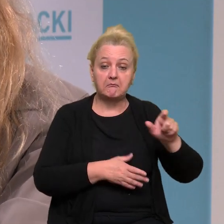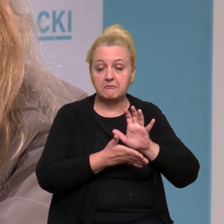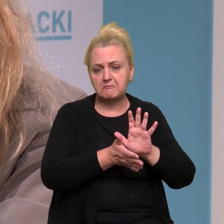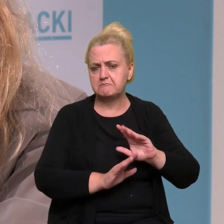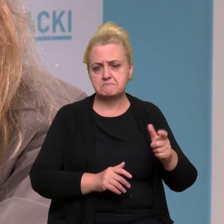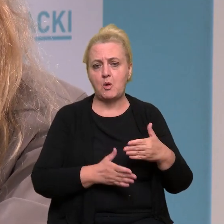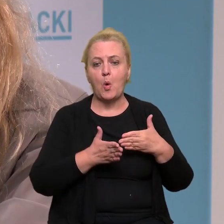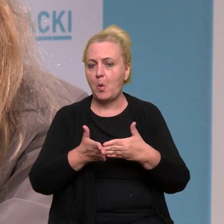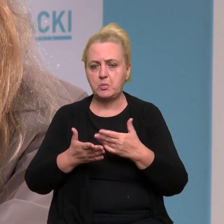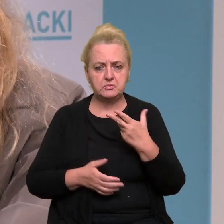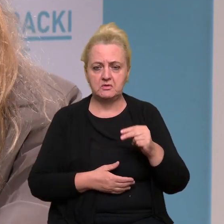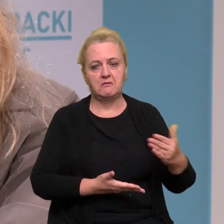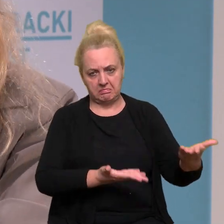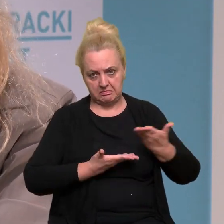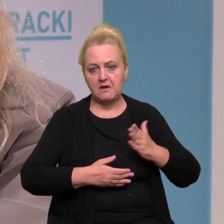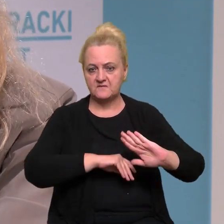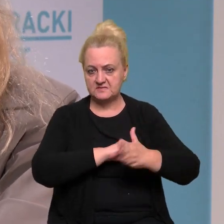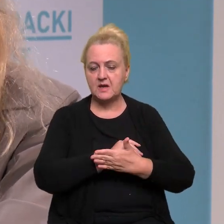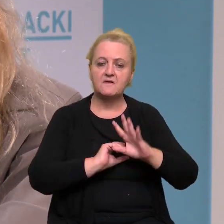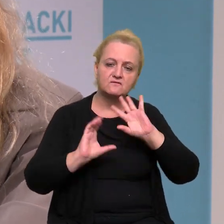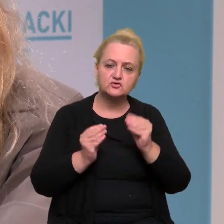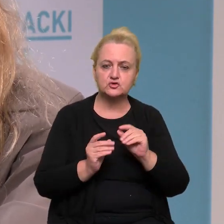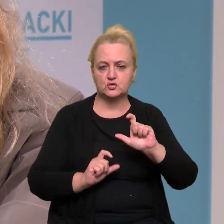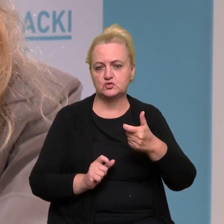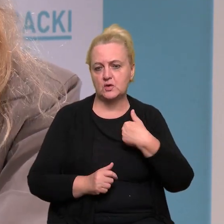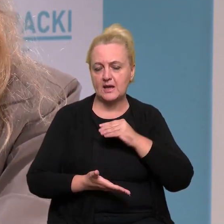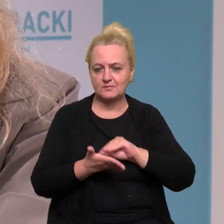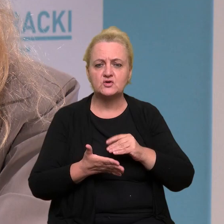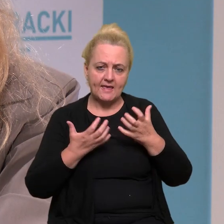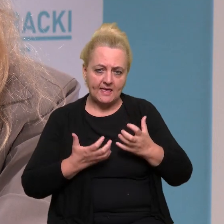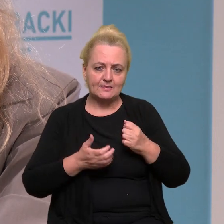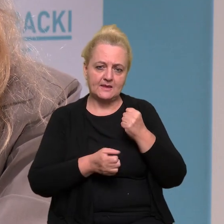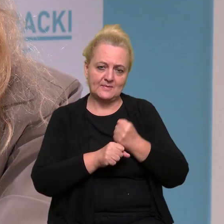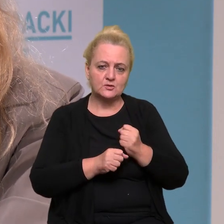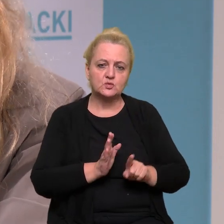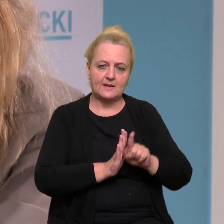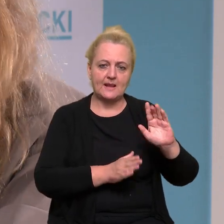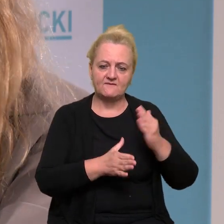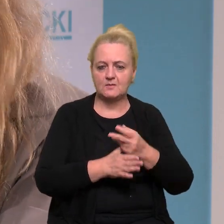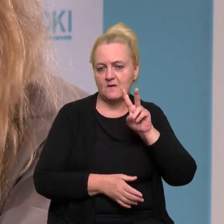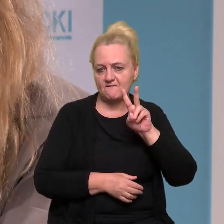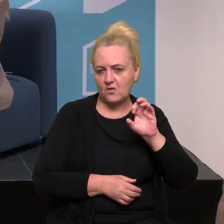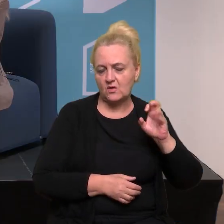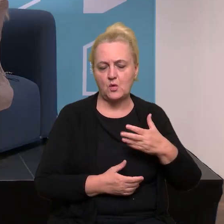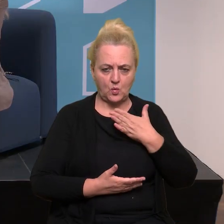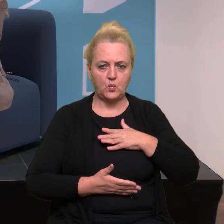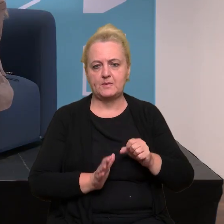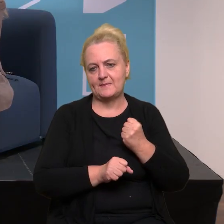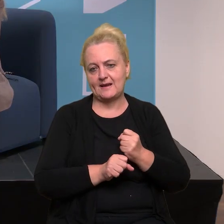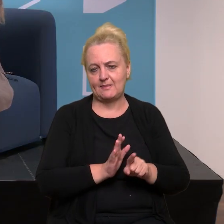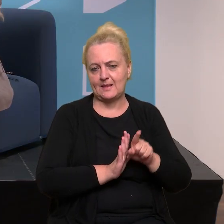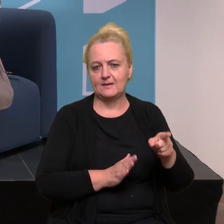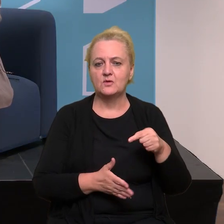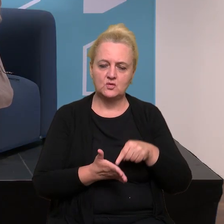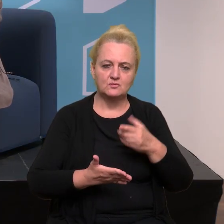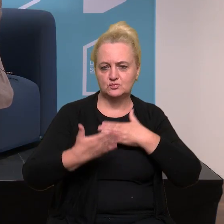wspiera w tym, co piszę. I chętnie pracuję dla Vogue, muszę powiedzieć. Uwielbiam pracę dla nich. To jest